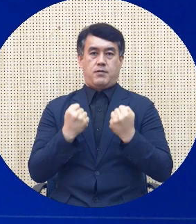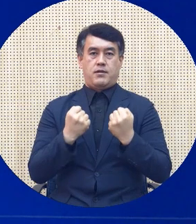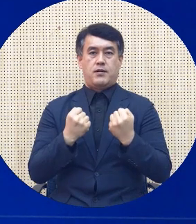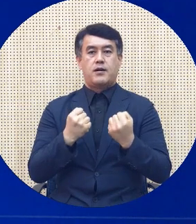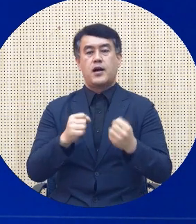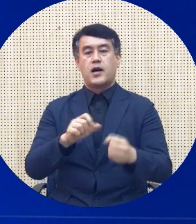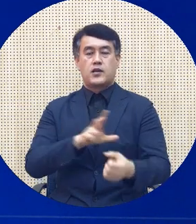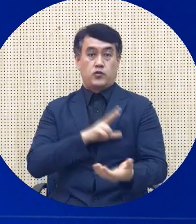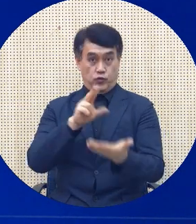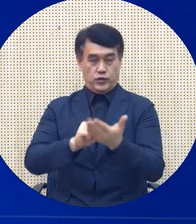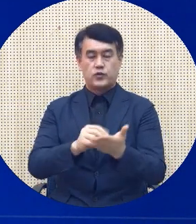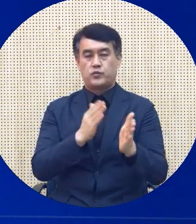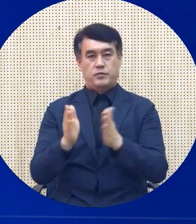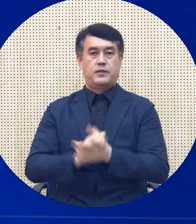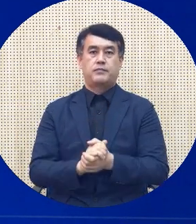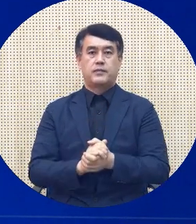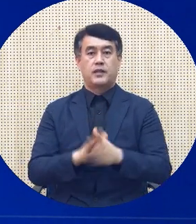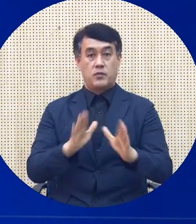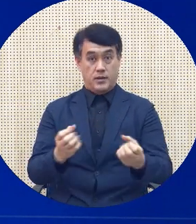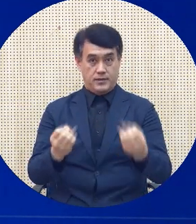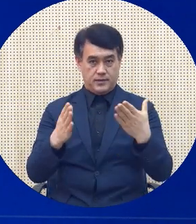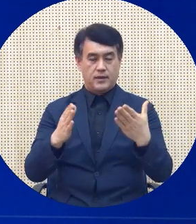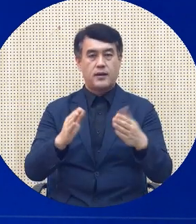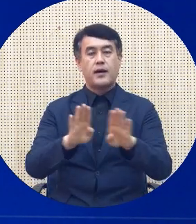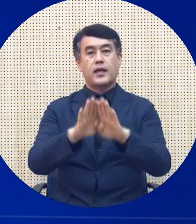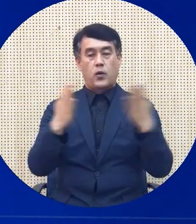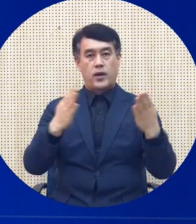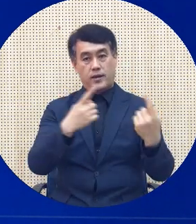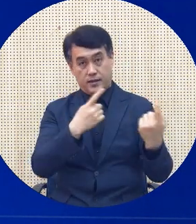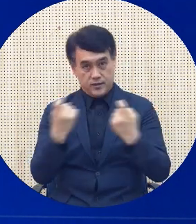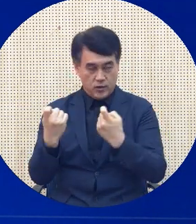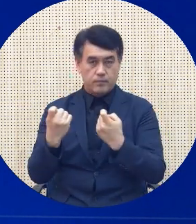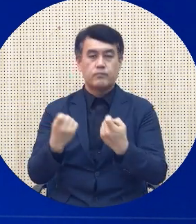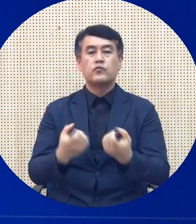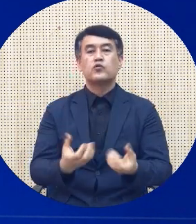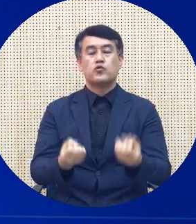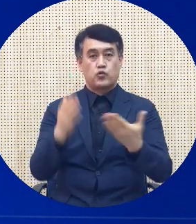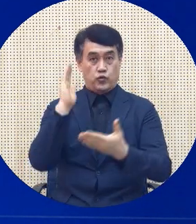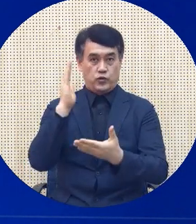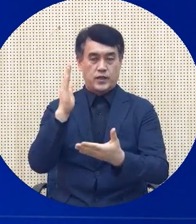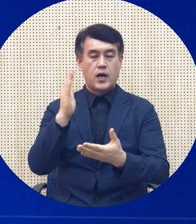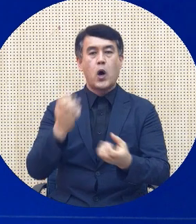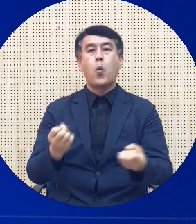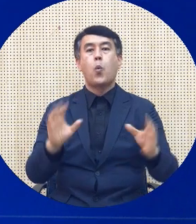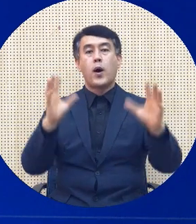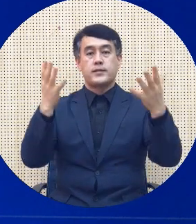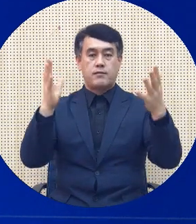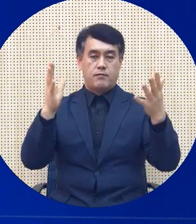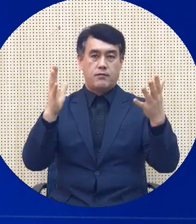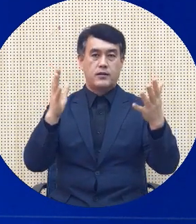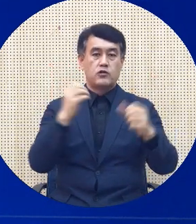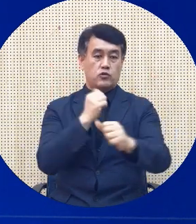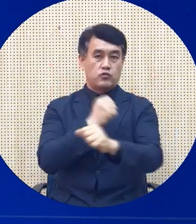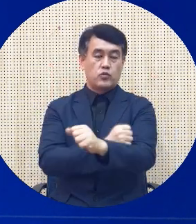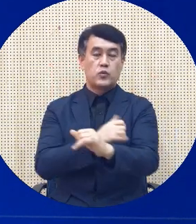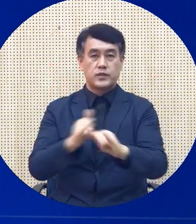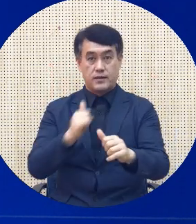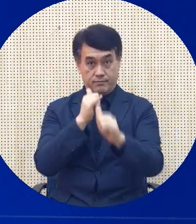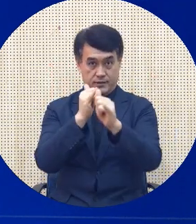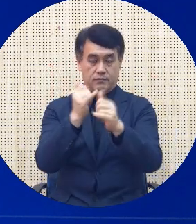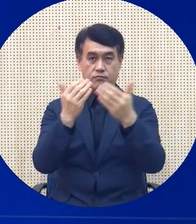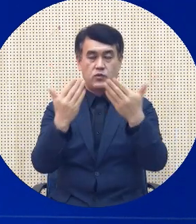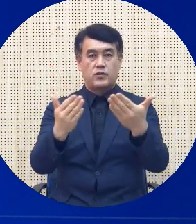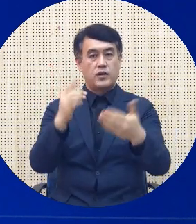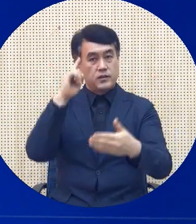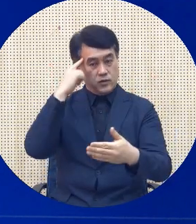준비가 되었고요. 이번 행사는 개회와 기념사, 축사, 환영 메시지, 그리고 유공자 포상, 정신건강의